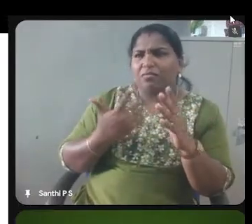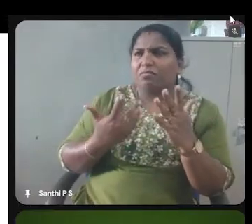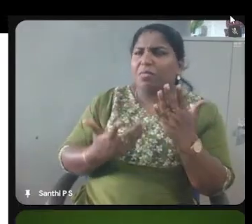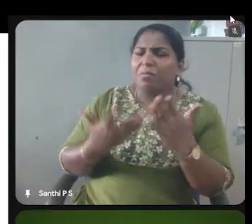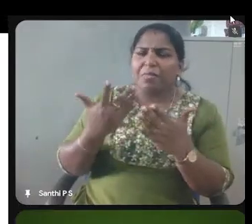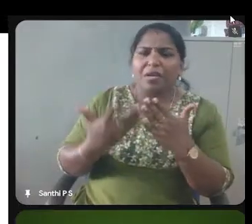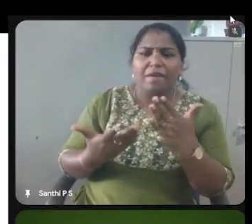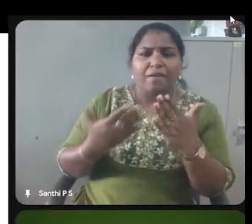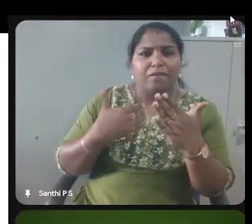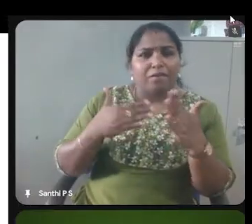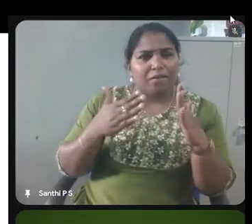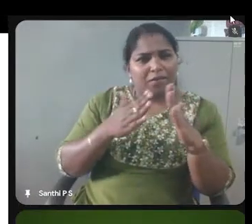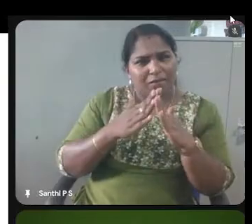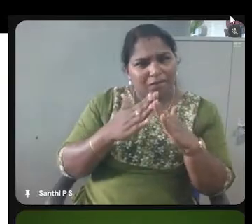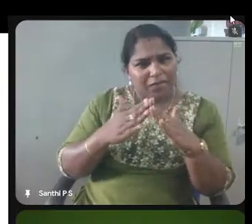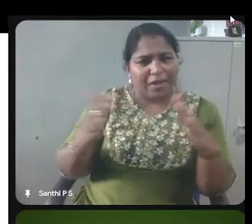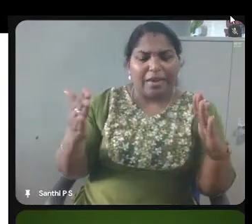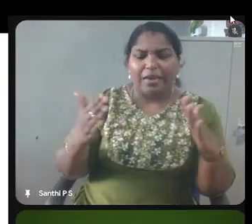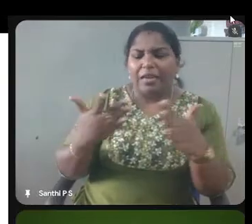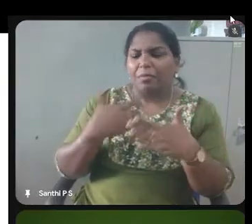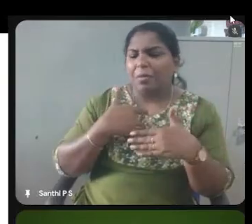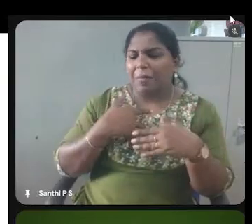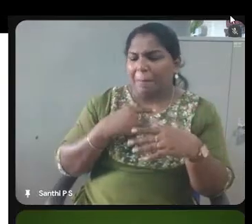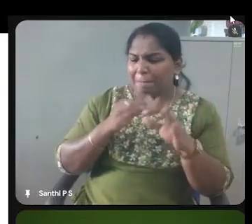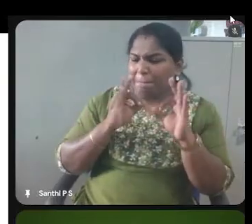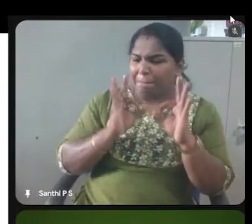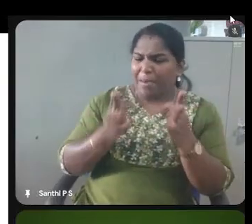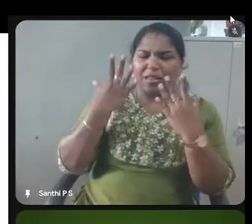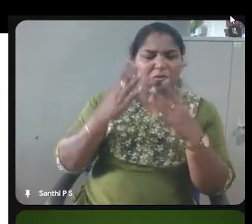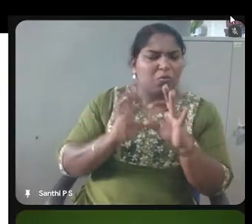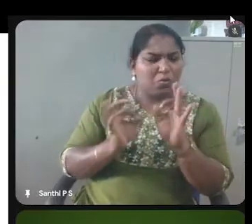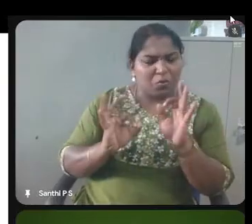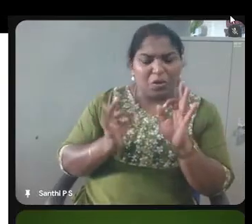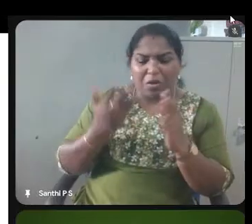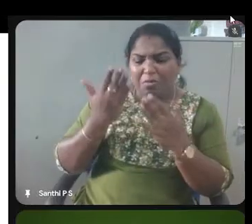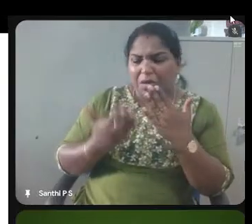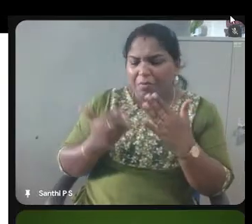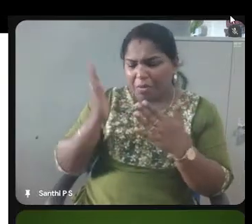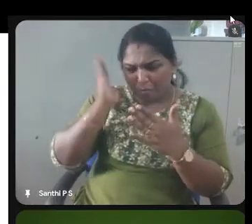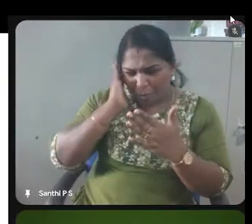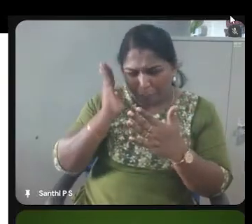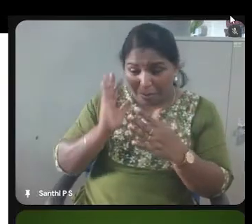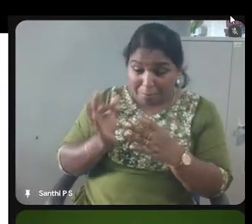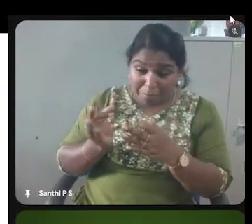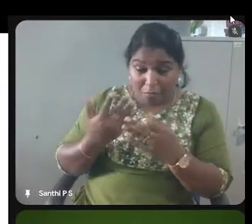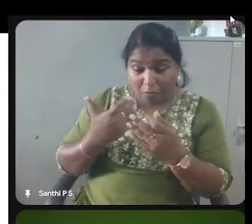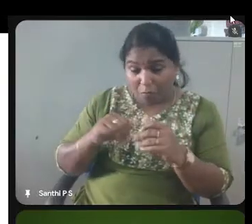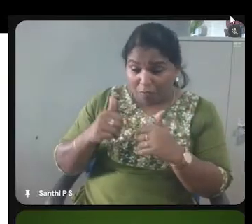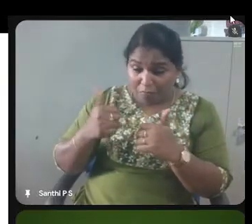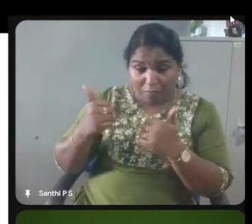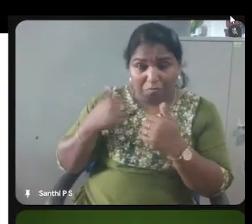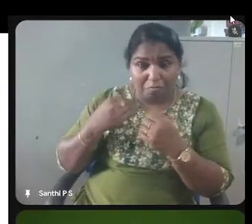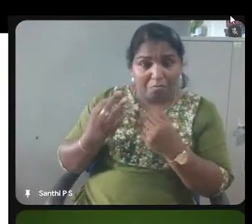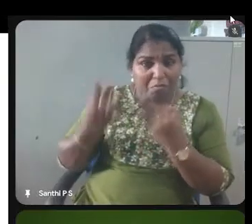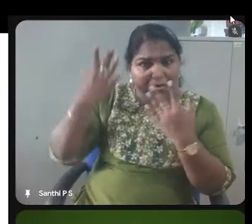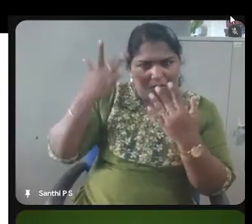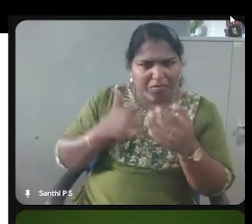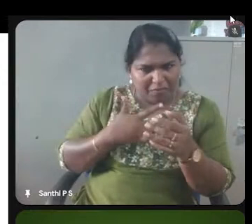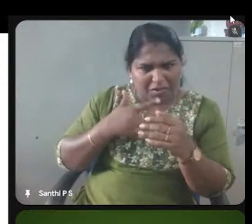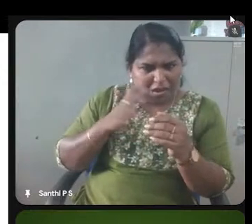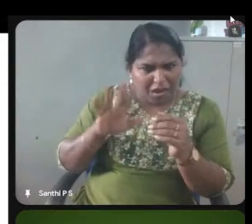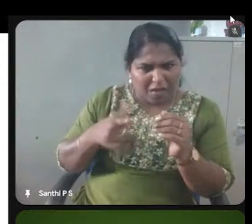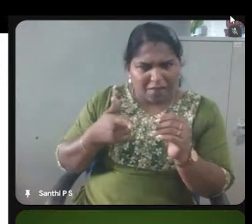വീട്ടിൽ അവർക്കൊരു അംഗീകാരം കിട്ടുന്നില്ല എന്നതിനെ ഓവർകം ചെയ്യുന്ന ഒരു റിഫ്ലക്സ് ആണോ ആക്ച്വലി ഇതിൽ നിന്ന് കിട്ടുന്ന ഈ ഓരോ അച്ചീവ്മെന്റുകൾ എൻജോയ്